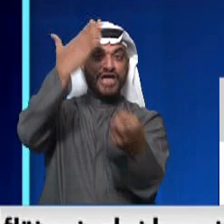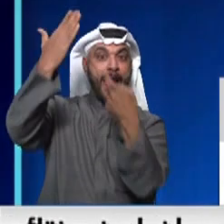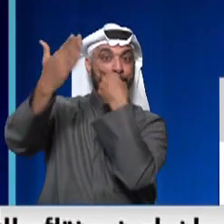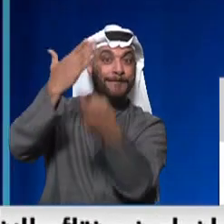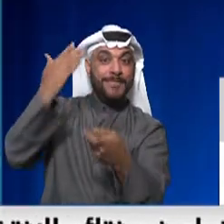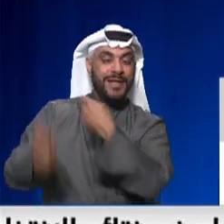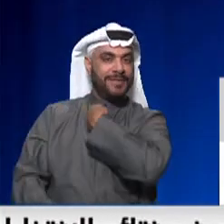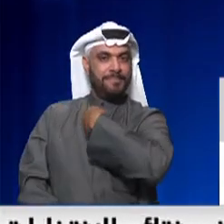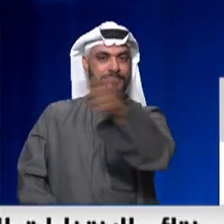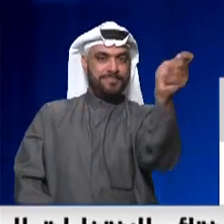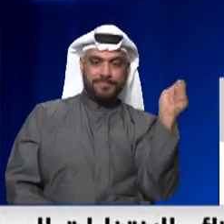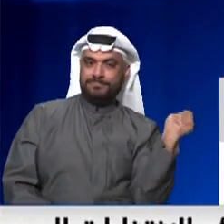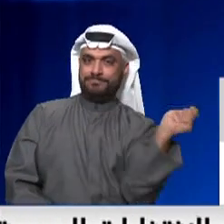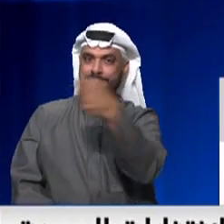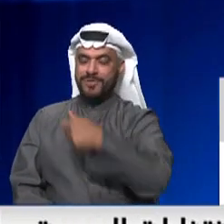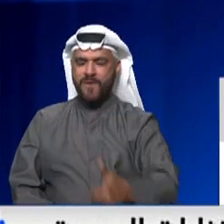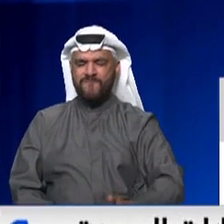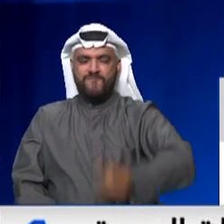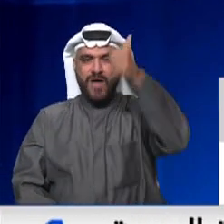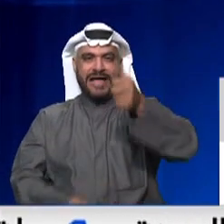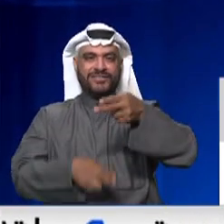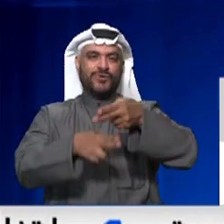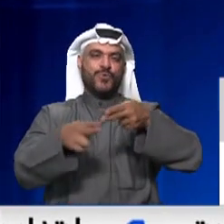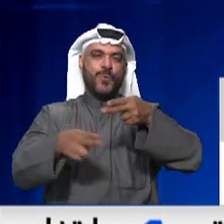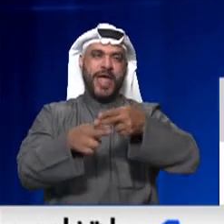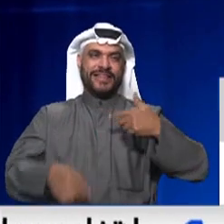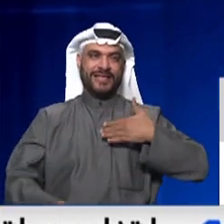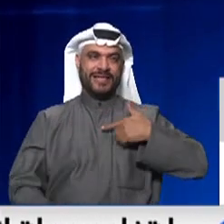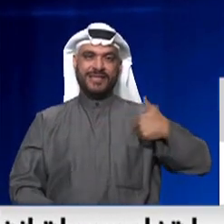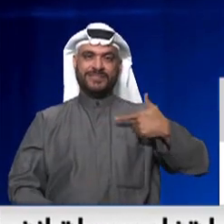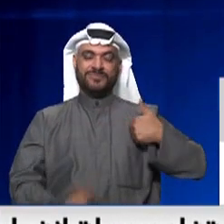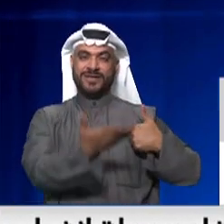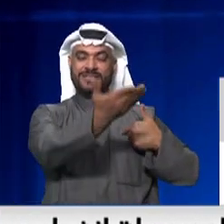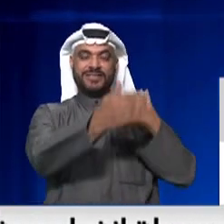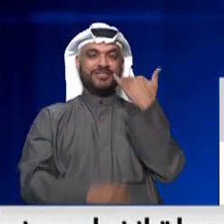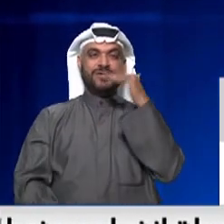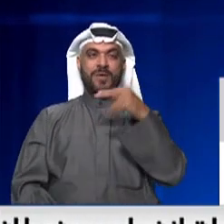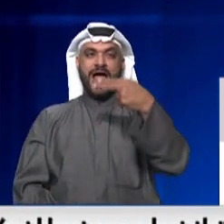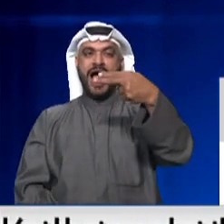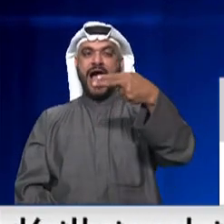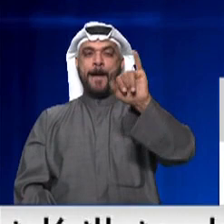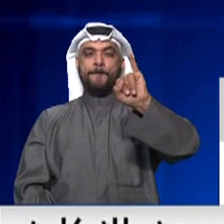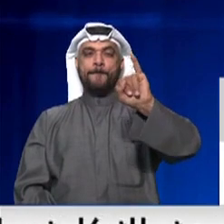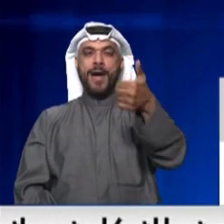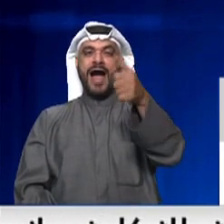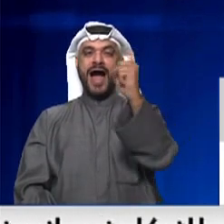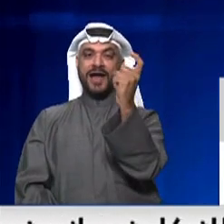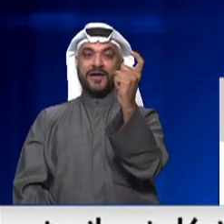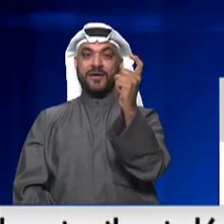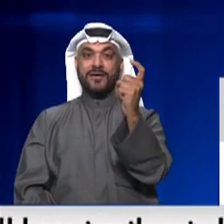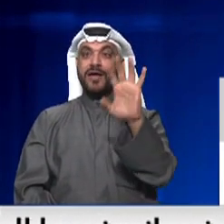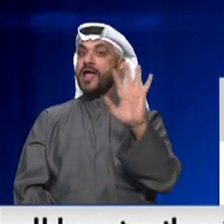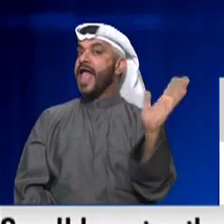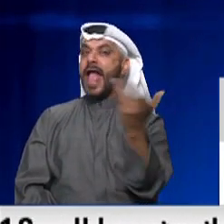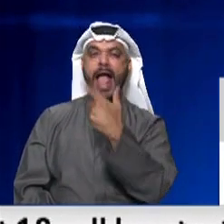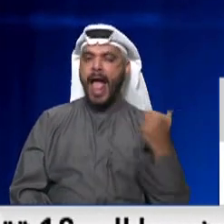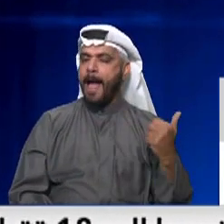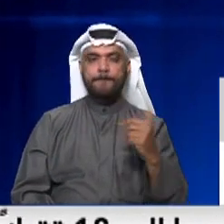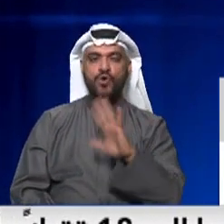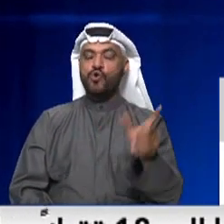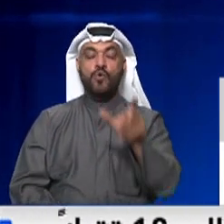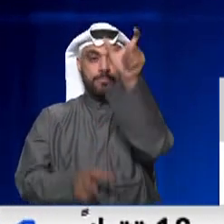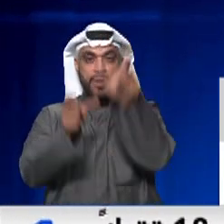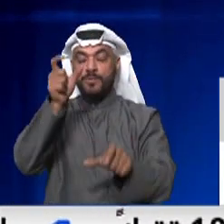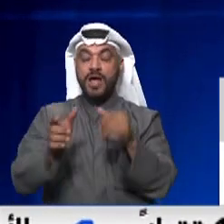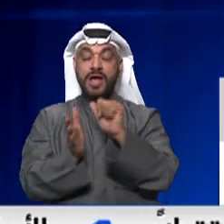فوزه في جميع مبارياته في البطوله والتي يشرف عليها الاتحاد الدولي لللعبه وشارك بها 16 لاعبا واقيمت